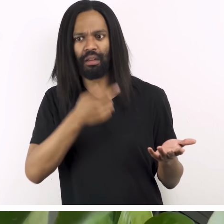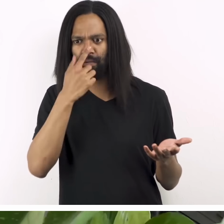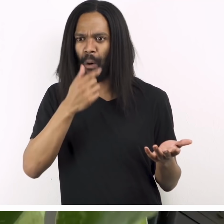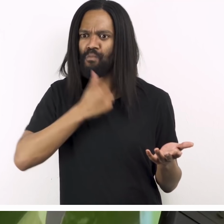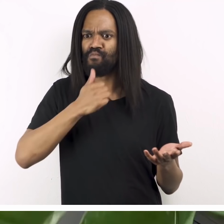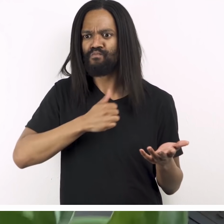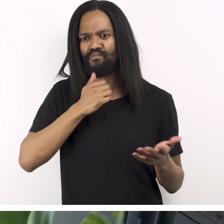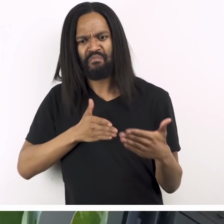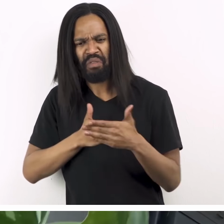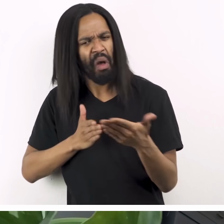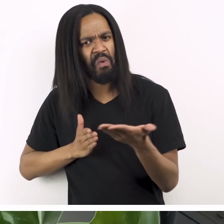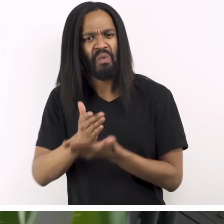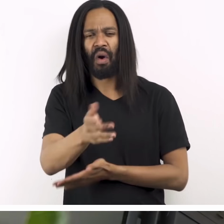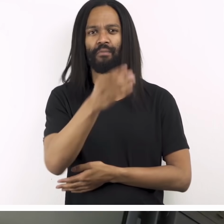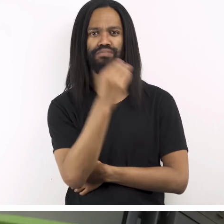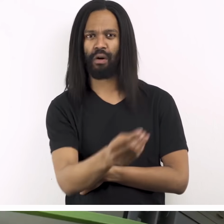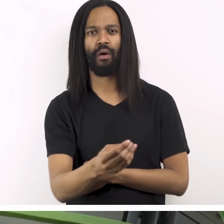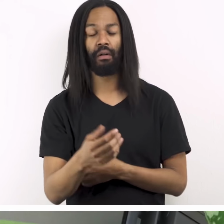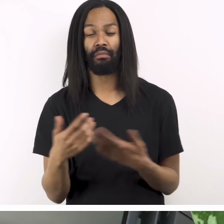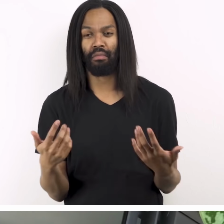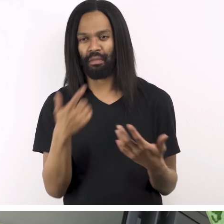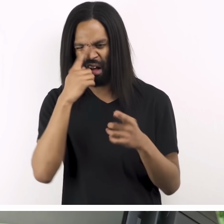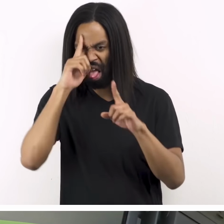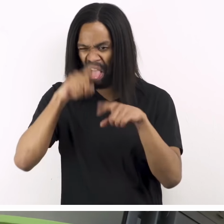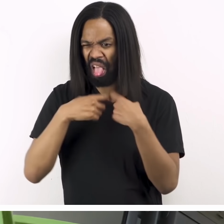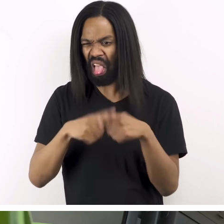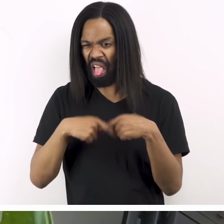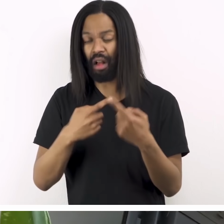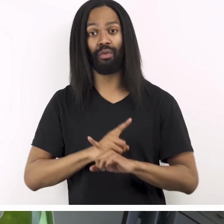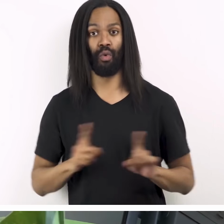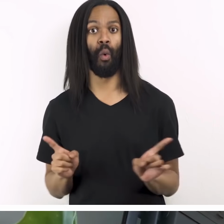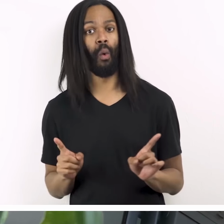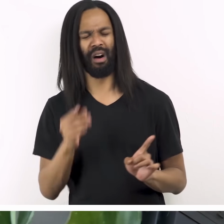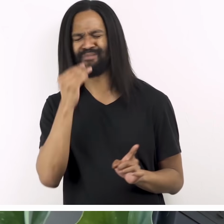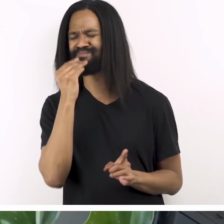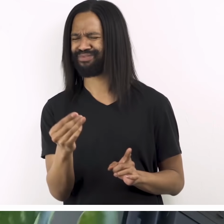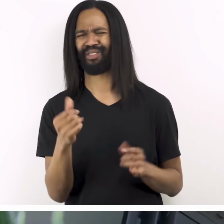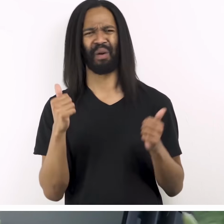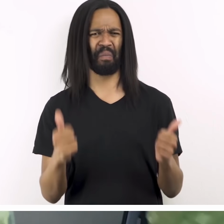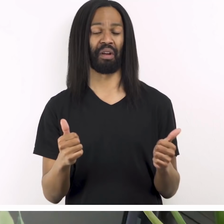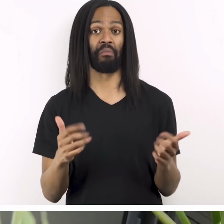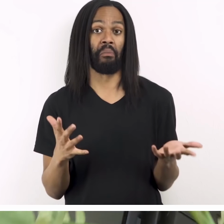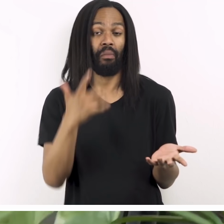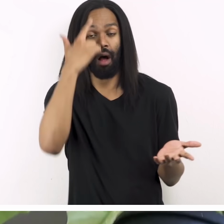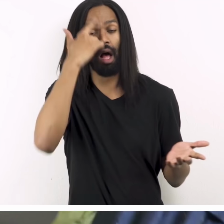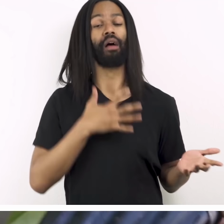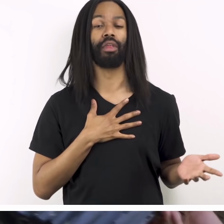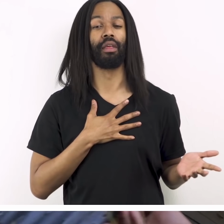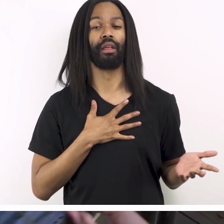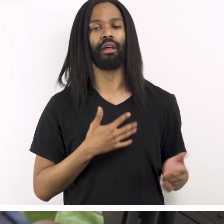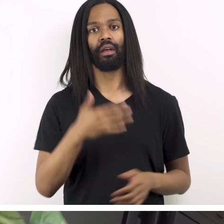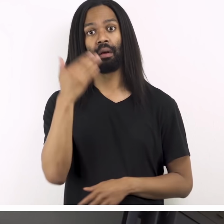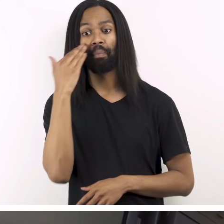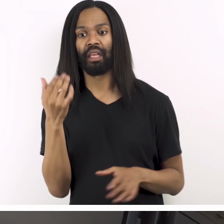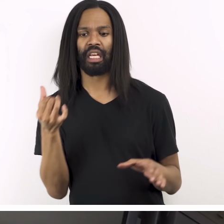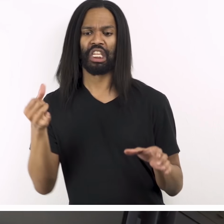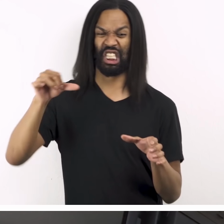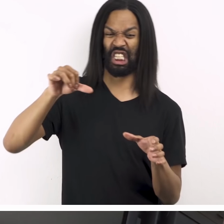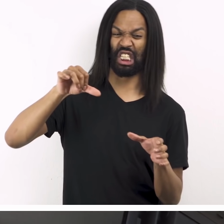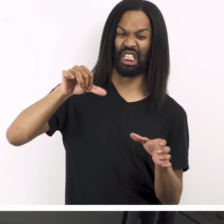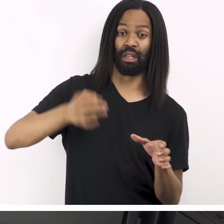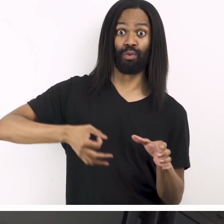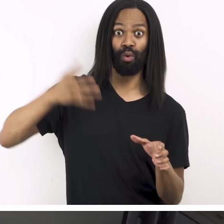hyper résilient, qui vous prendra pas la tête, moi je trouve, hein, en tout cas. Mais voilà, il est vraiment sur les